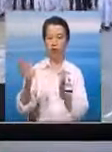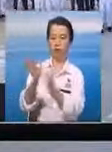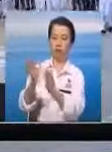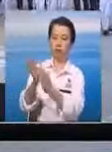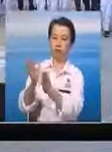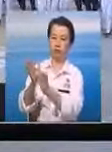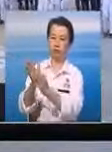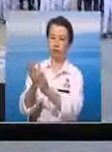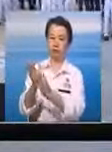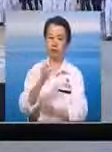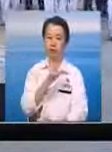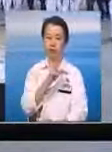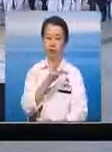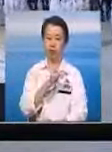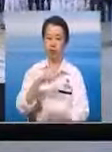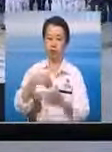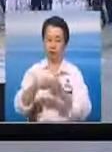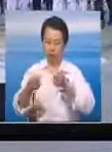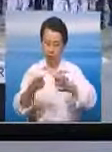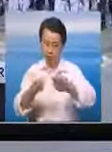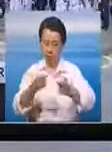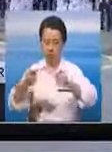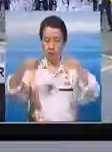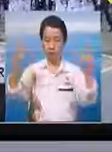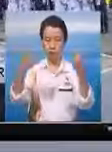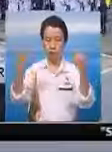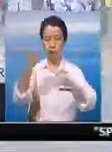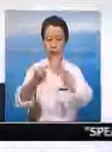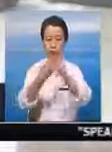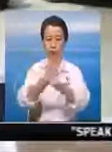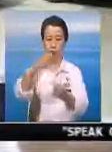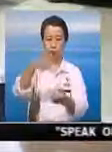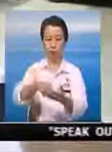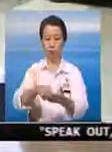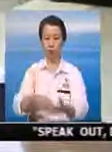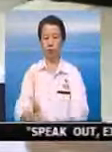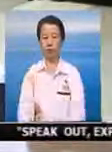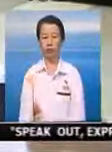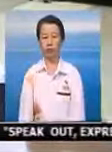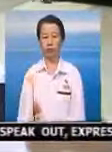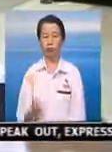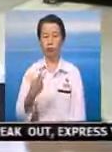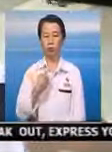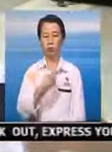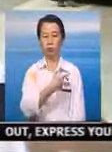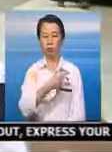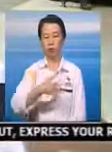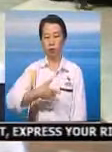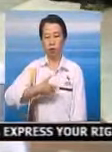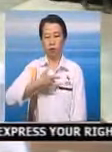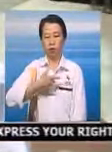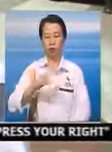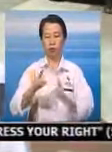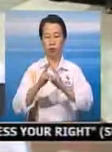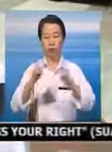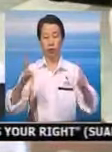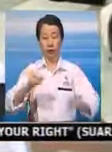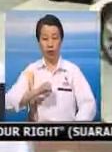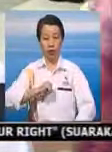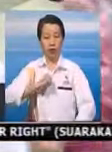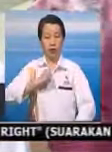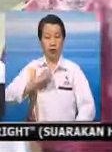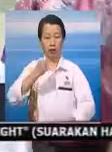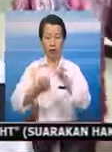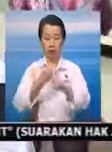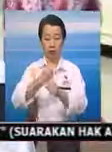usaha pihak kementerian dalam mengendalikan sambutan pada tahun ini. Kami merasa sangat berbangga pada tahun